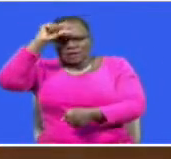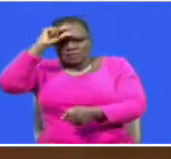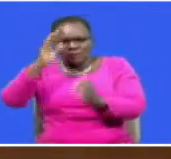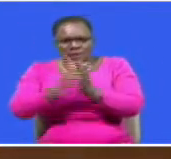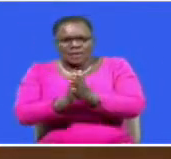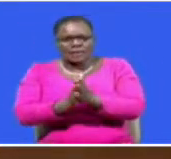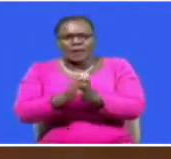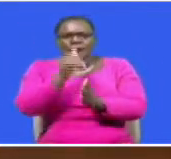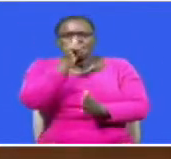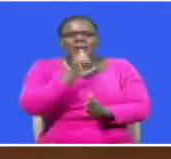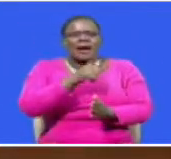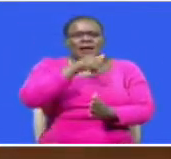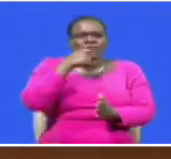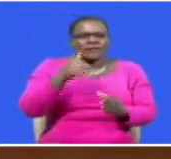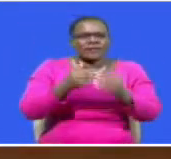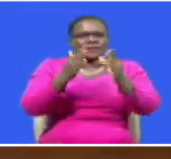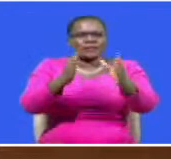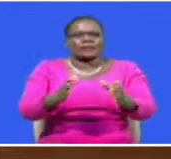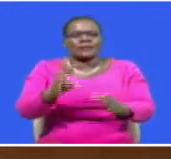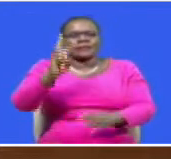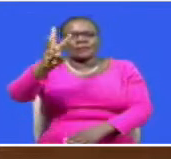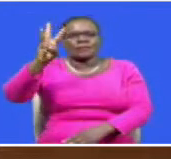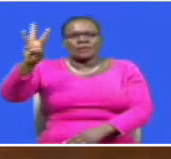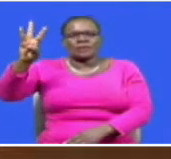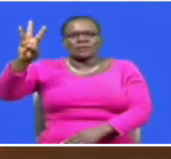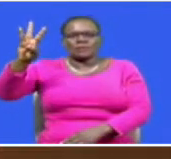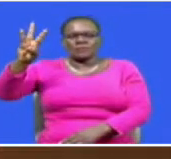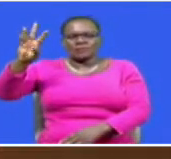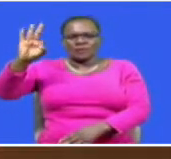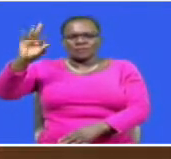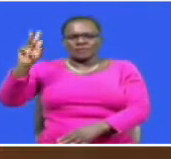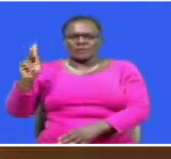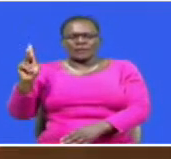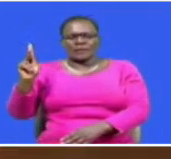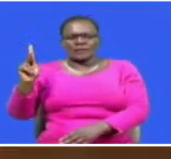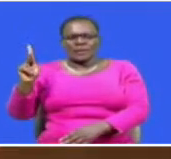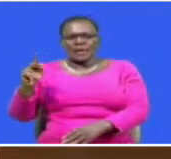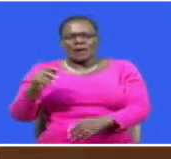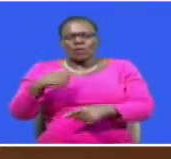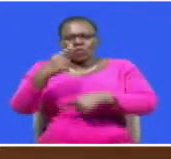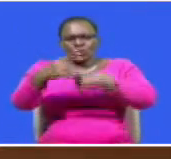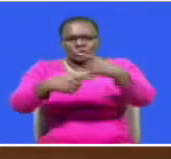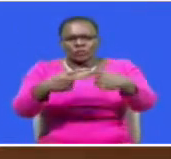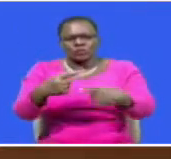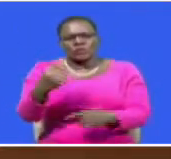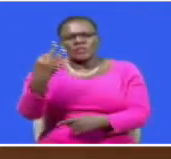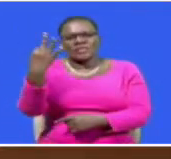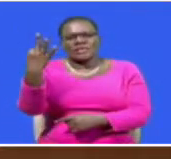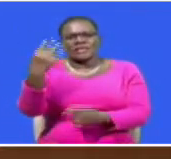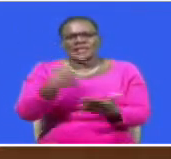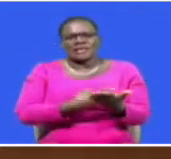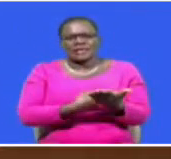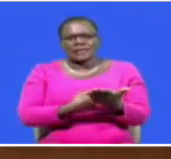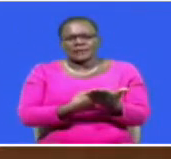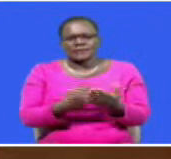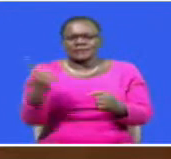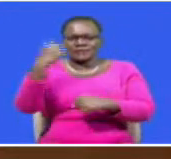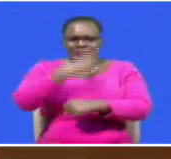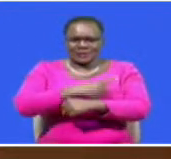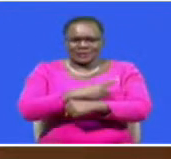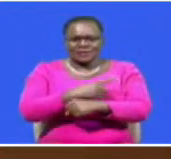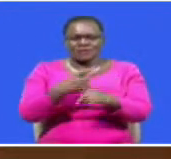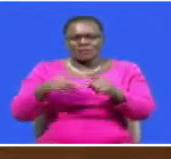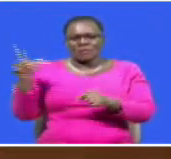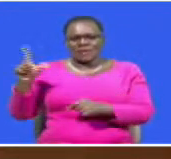ya kibinafsi yakiongozwa na shirika la WWF Kenya, ambapo kampeni hiyo itaendelea kwa siku 3 mfululizo. Kutoka